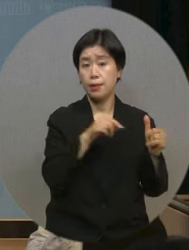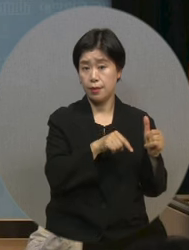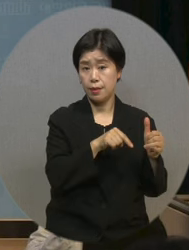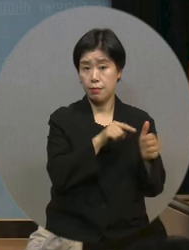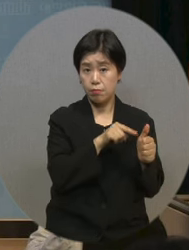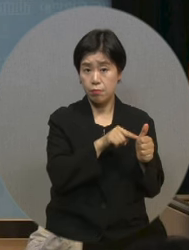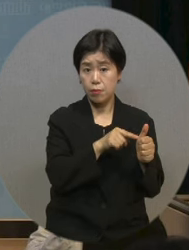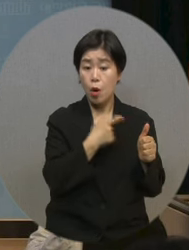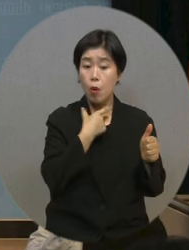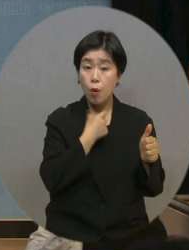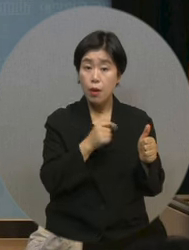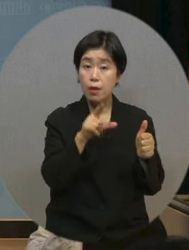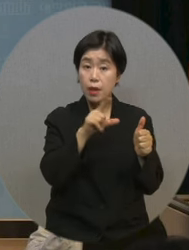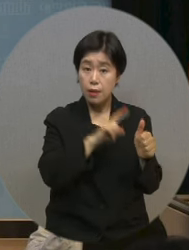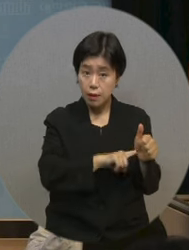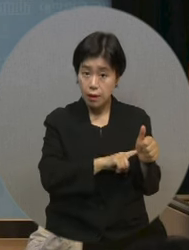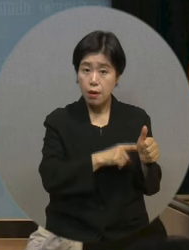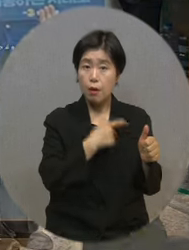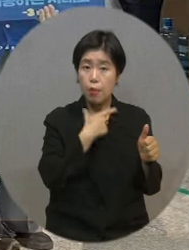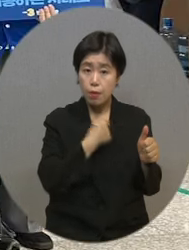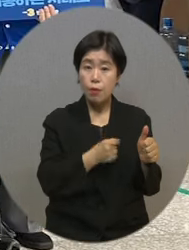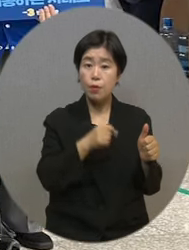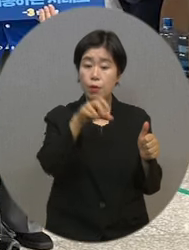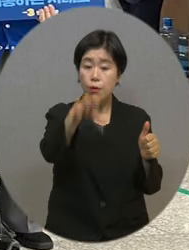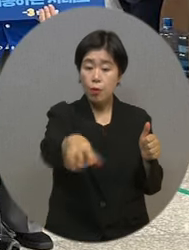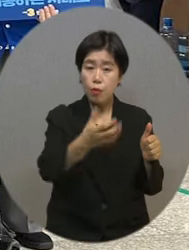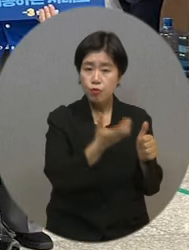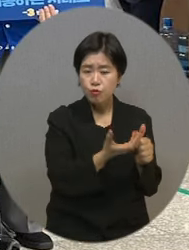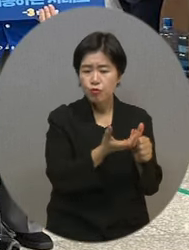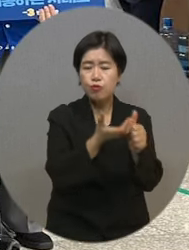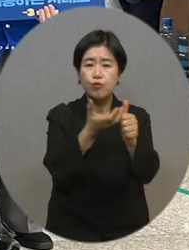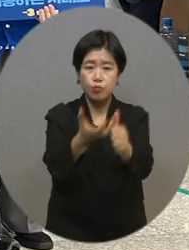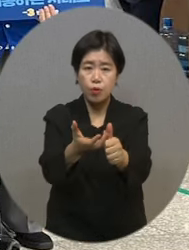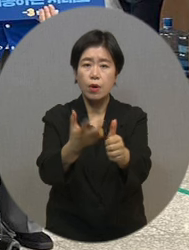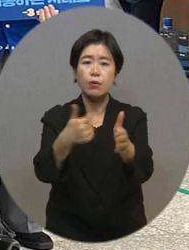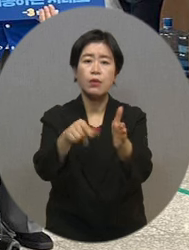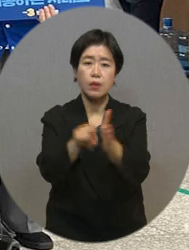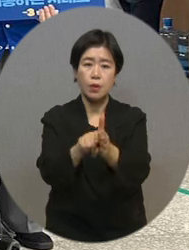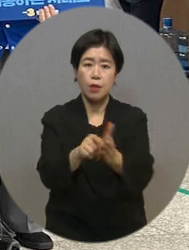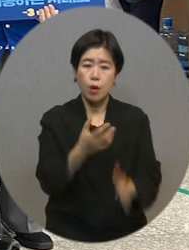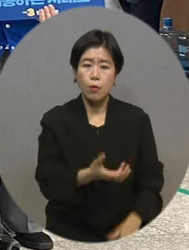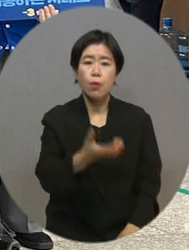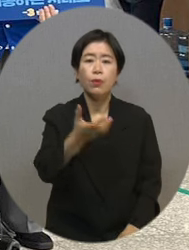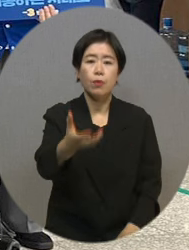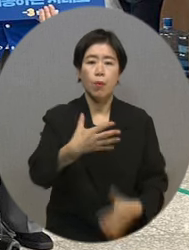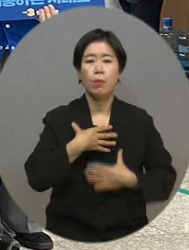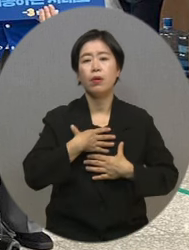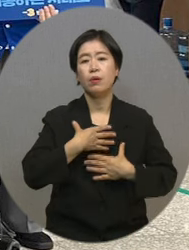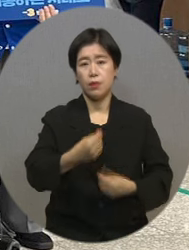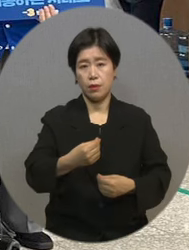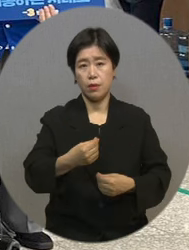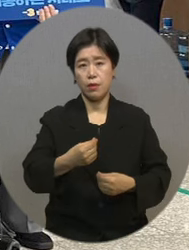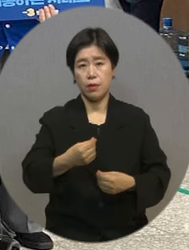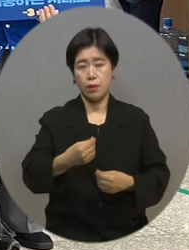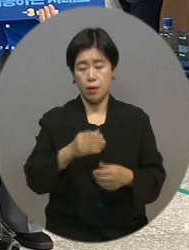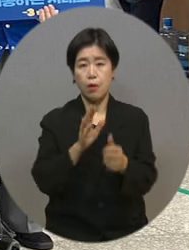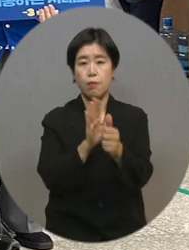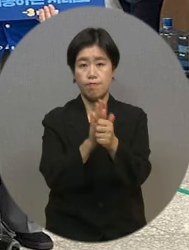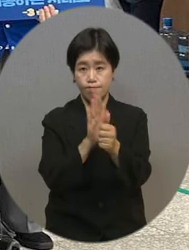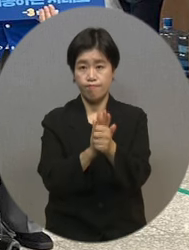시간, 원하는 곳으로 이동할 수 있게끔 교통 약자 및 이동편의 증진법을 정부 개정을